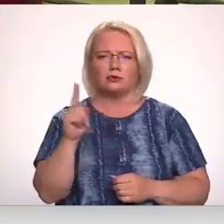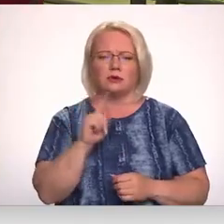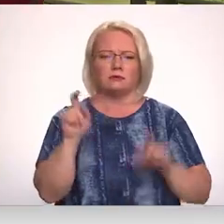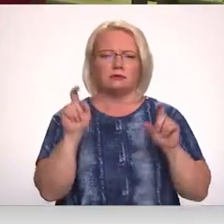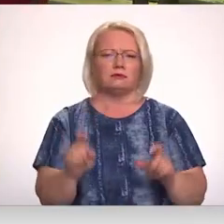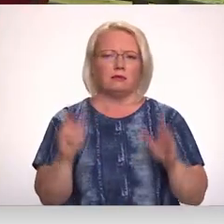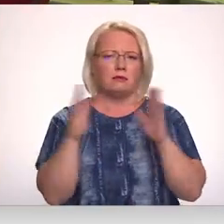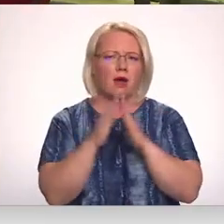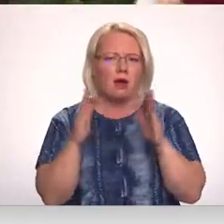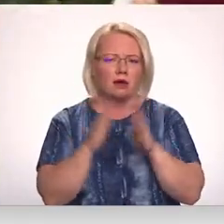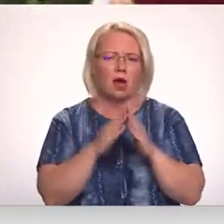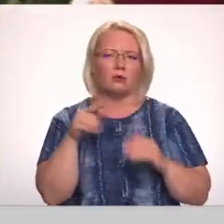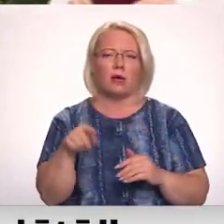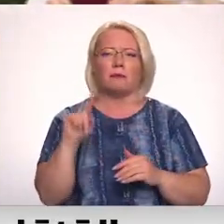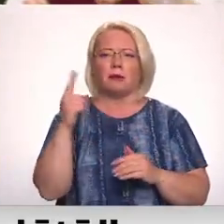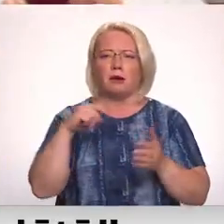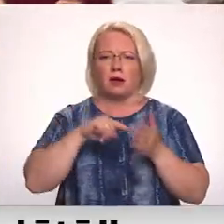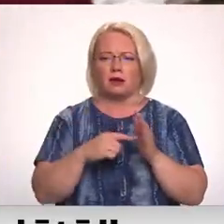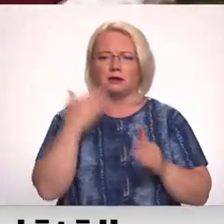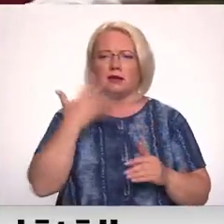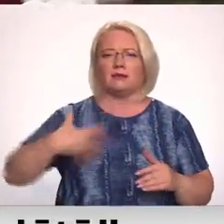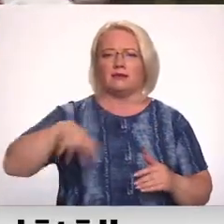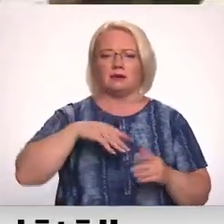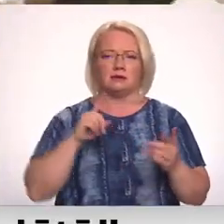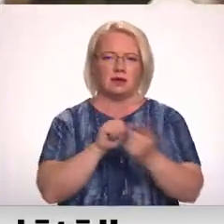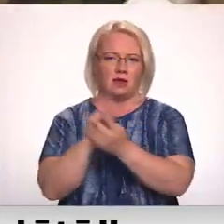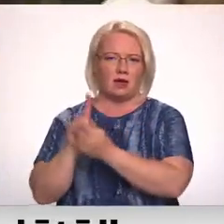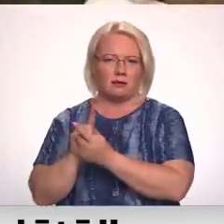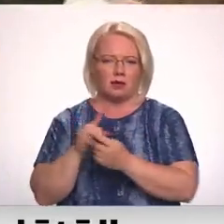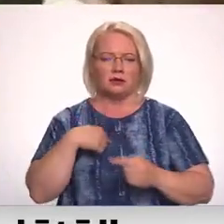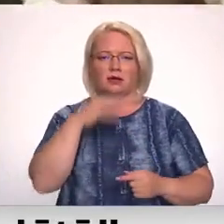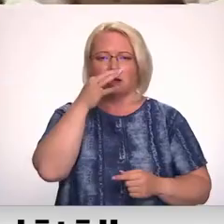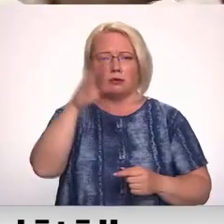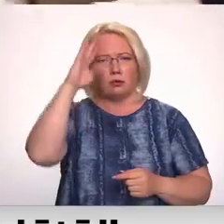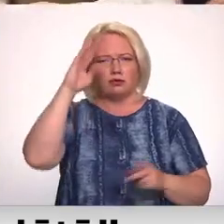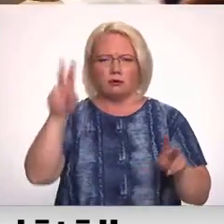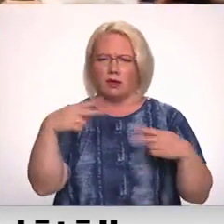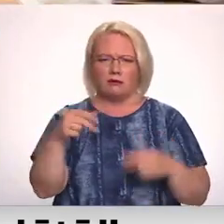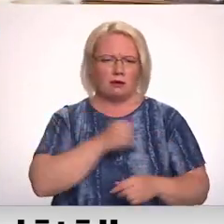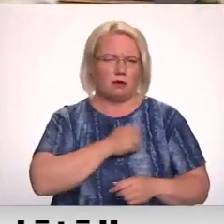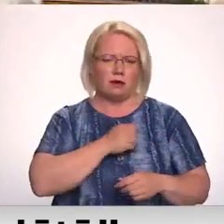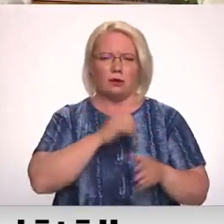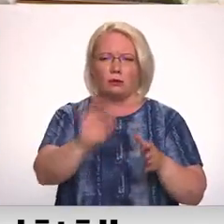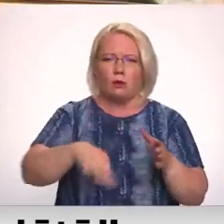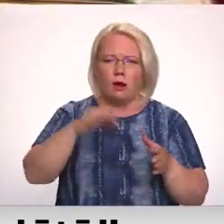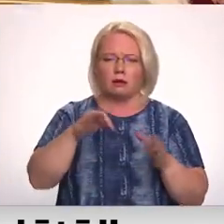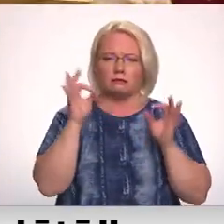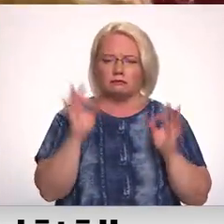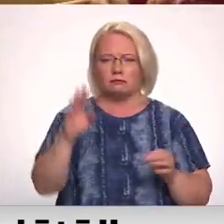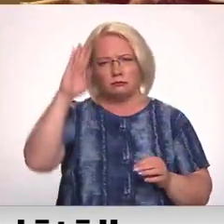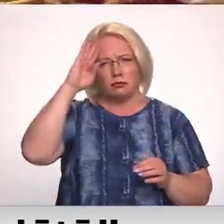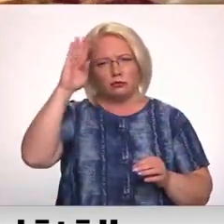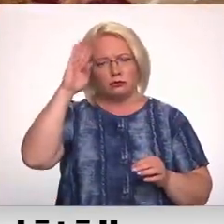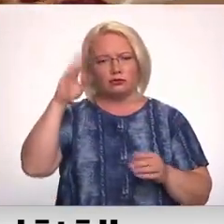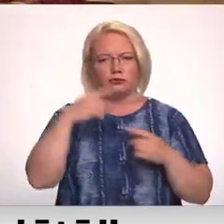sēdēts mājās, un šī ir pirmā reize, kad mēs visi satiekamies. Es jau teiku, ka nevajag puišiem baidīties, jo kokle ir kārtīgs puišu instruments. Mums ir